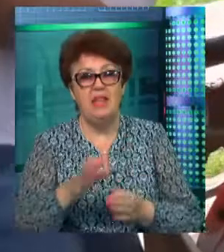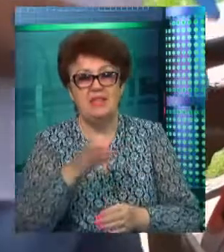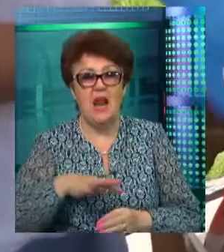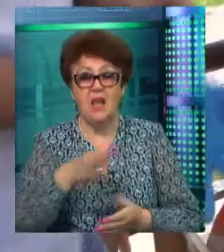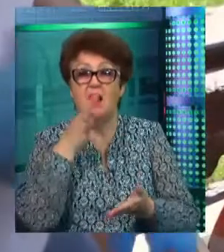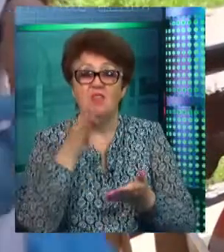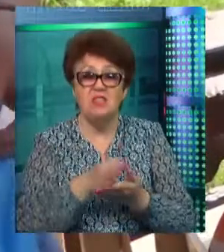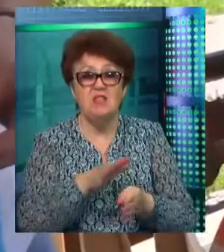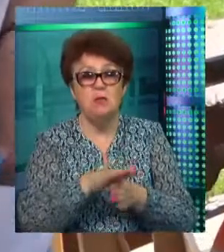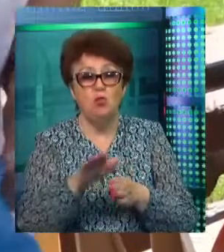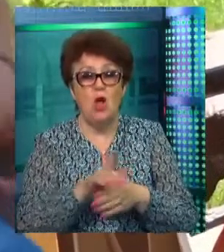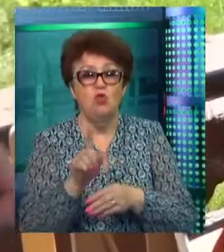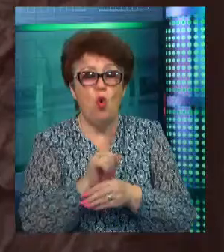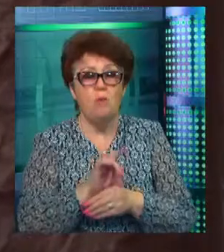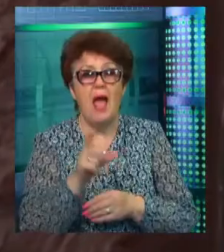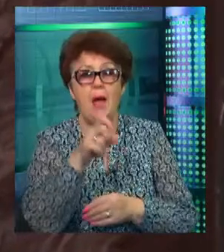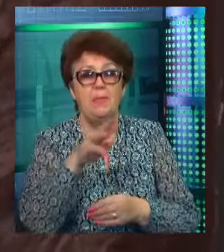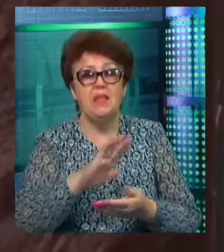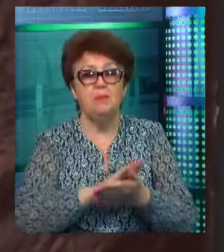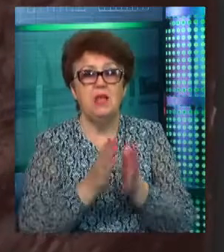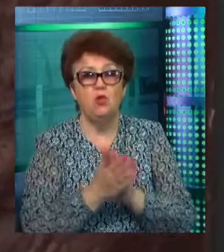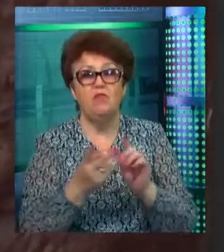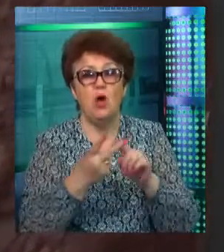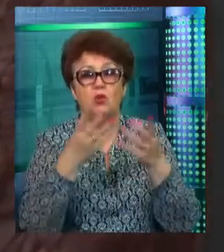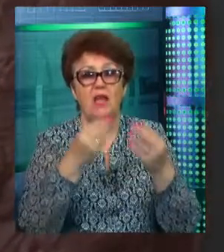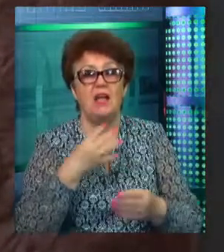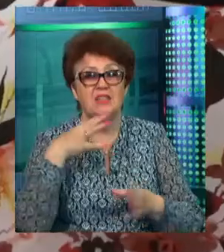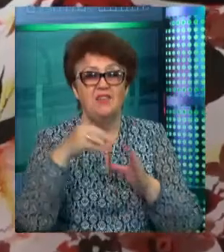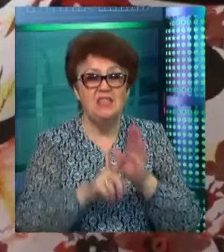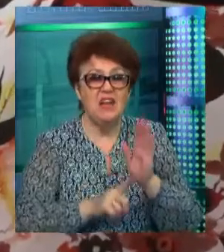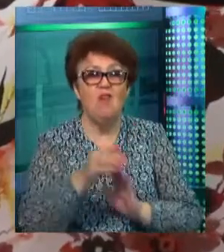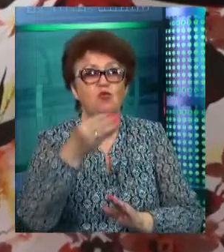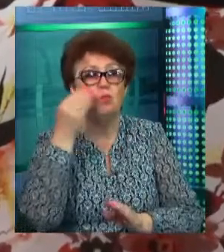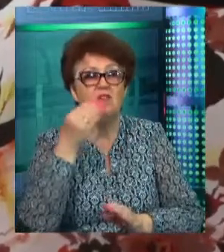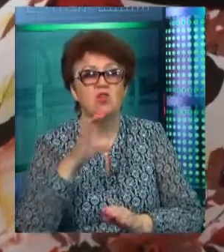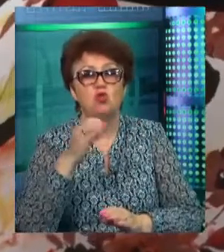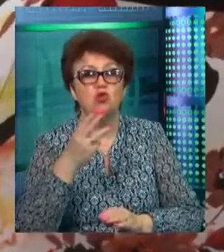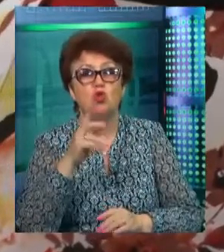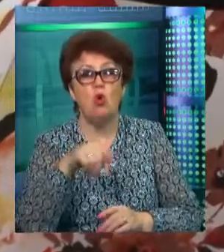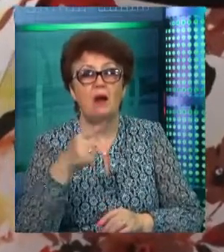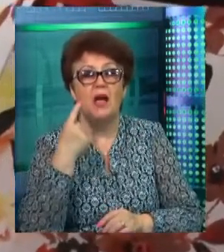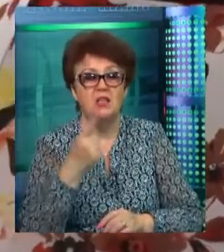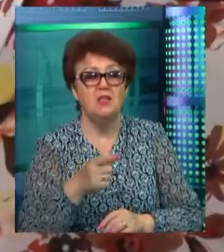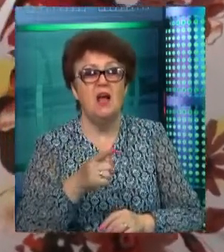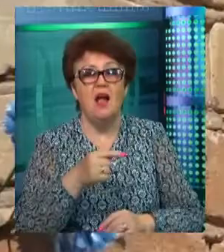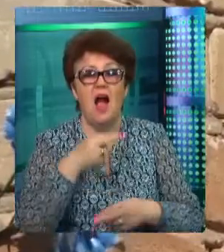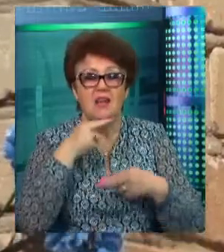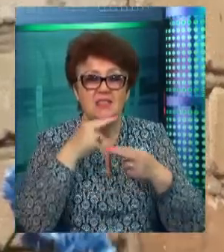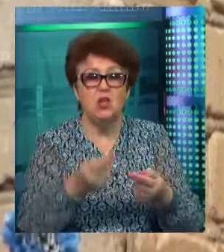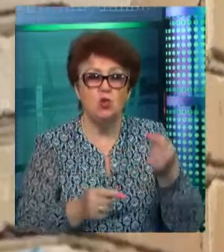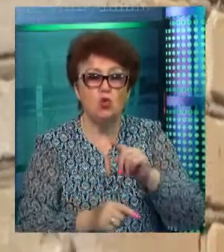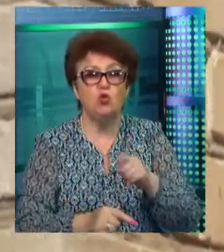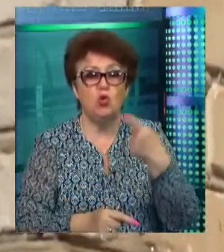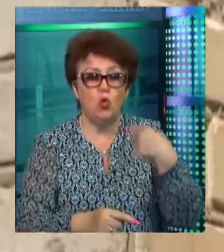ответственно и соблюдая все нормы и пить обстановке второй день голосования стартовал в суп у невской сош номер один упорный акцент тут как и на